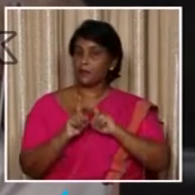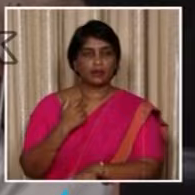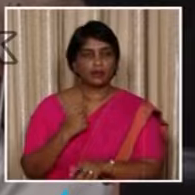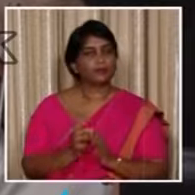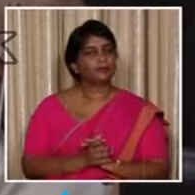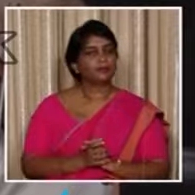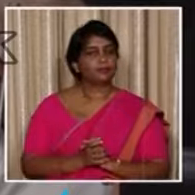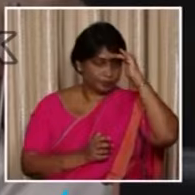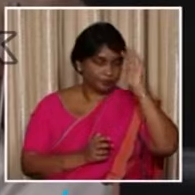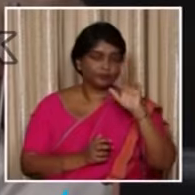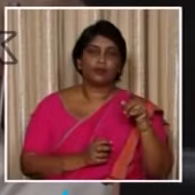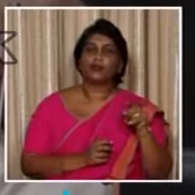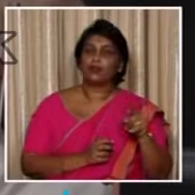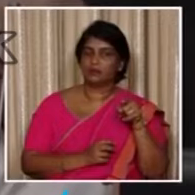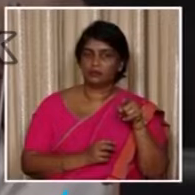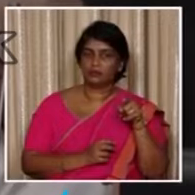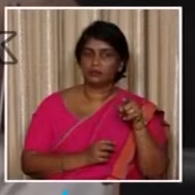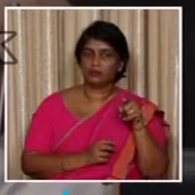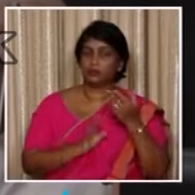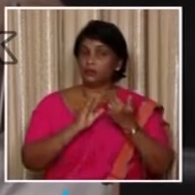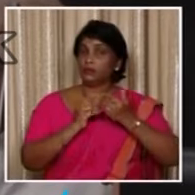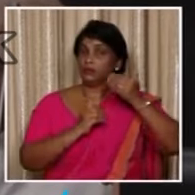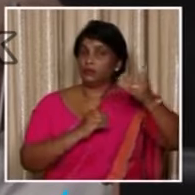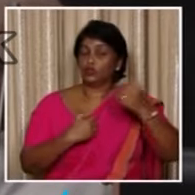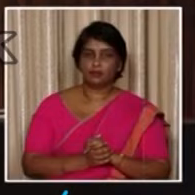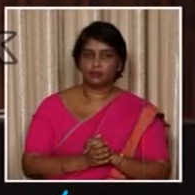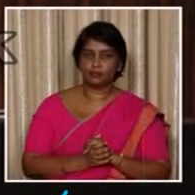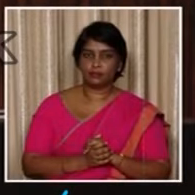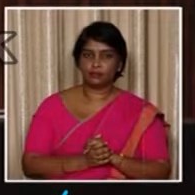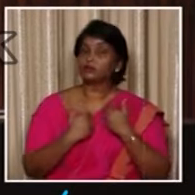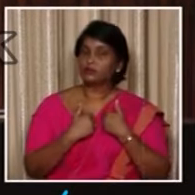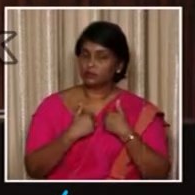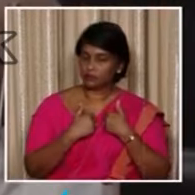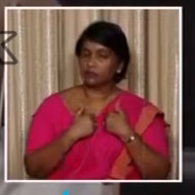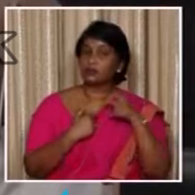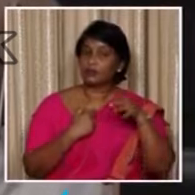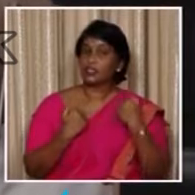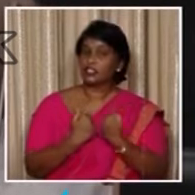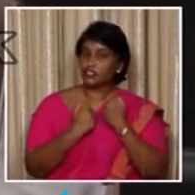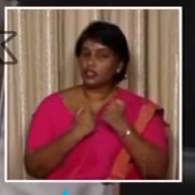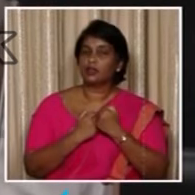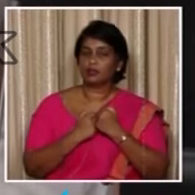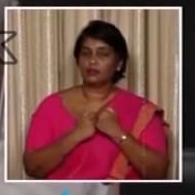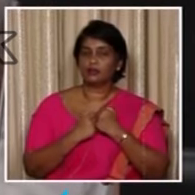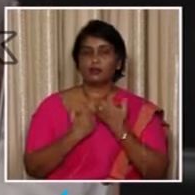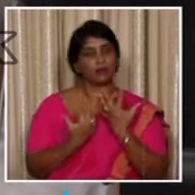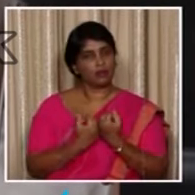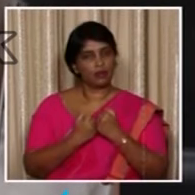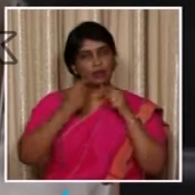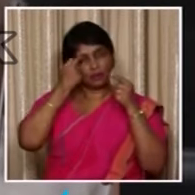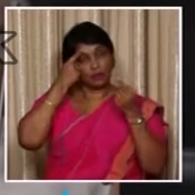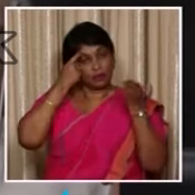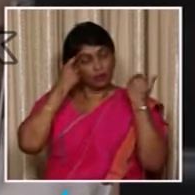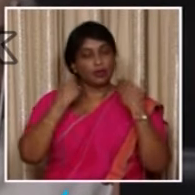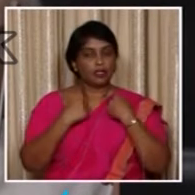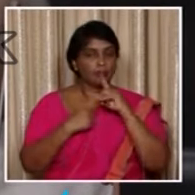වීර නායකෝ කිසිනෙක්ට ඉස්සරහට එන්න ධෛර්යයක් තිබුණේ නැහැ. ඒත් මම ඒ අභියෝගය බාරගත්තා. එදා